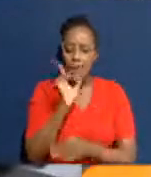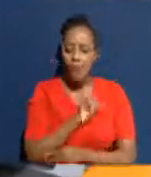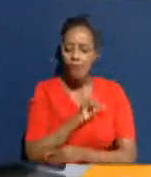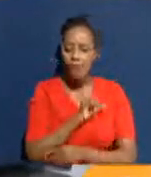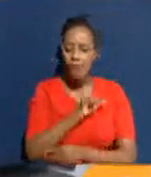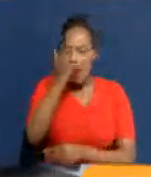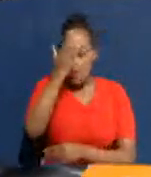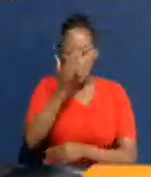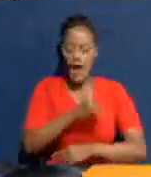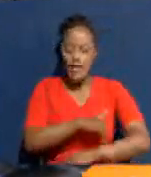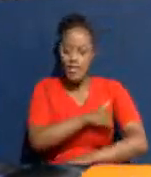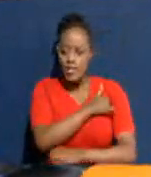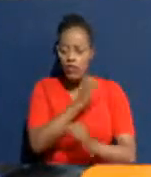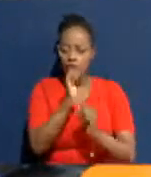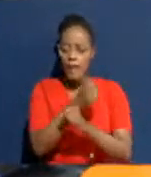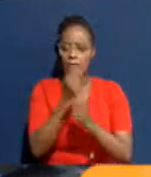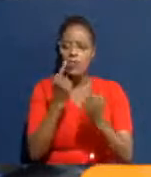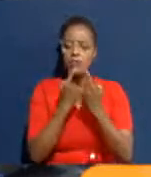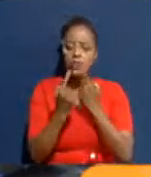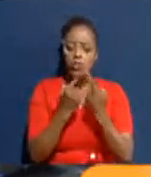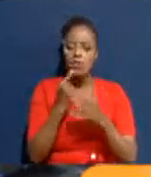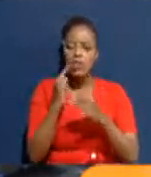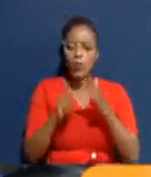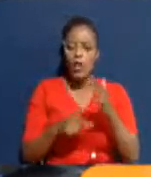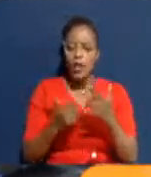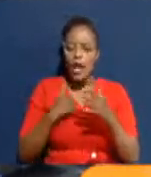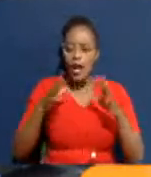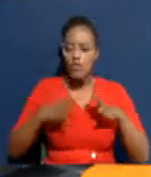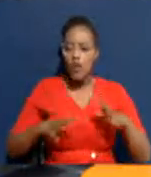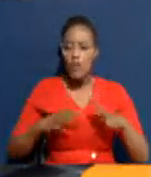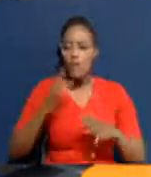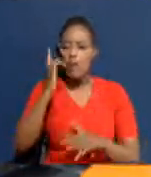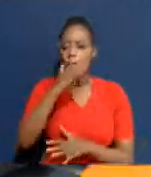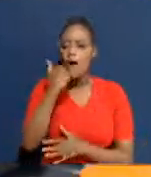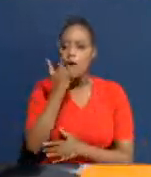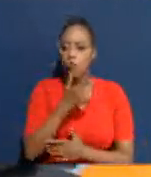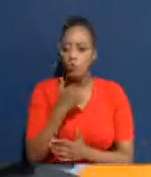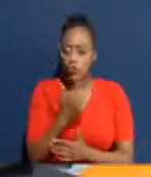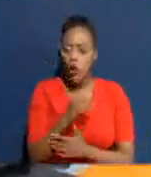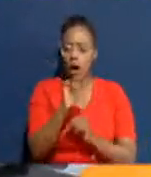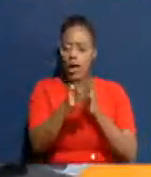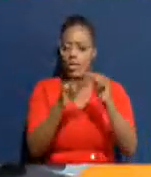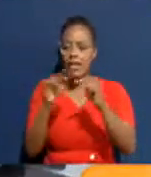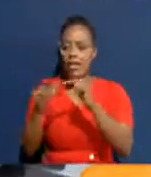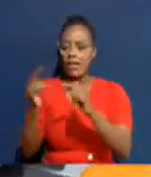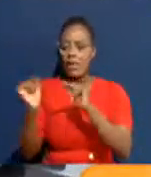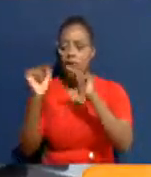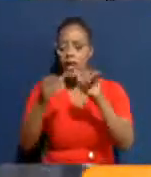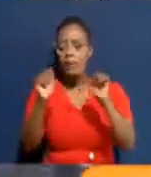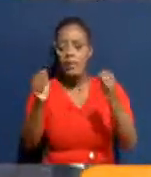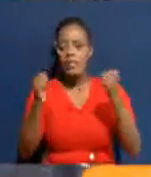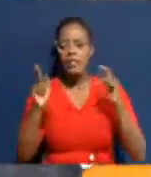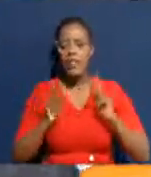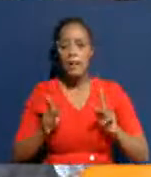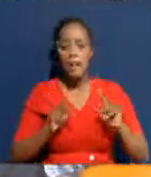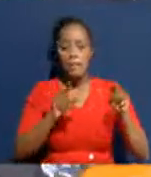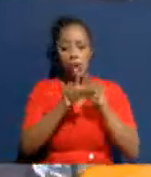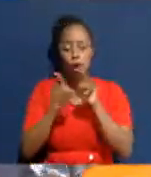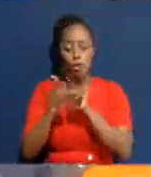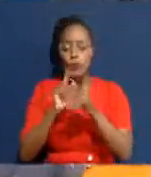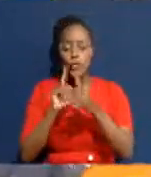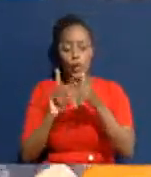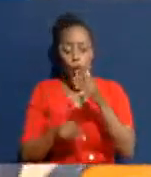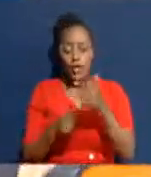bona chief angeweza kuongea aseme ya kwa kuna watu ambayo wanawawa hapa, tuokoe ya watu. Isitoshe,